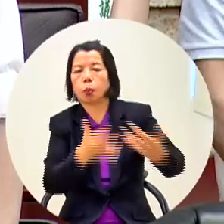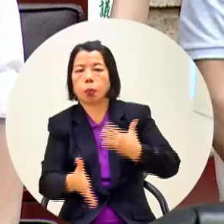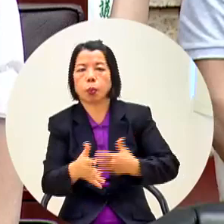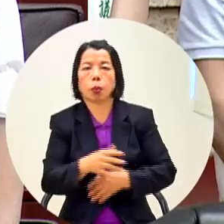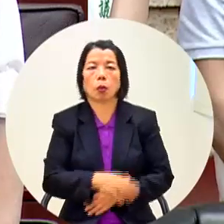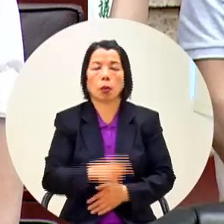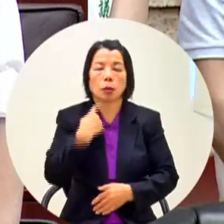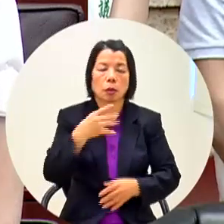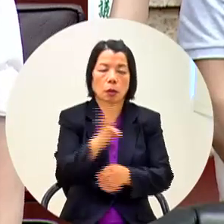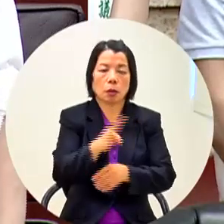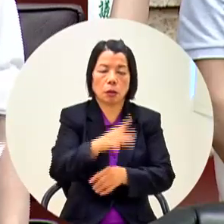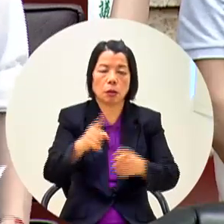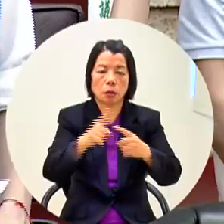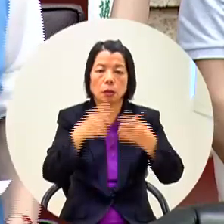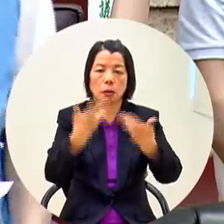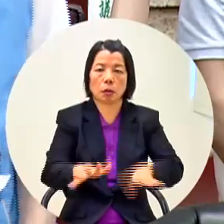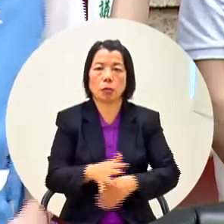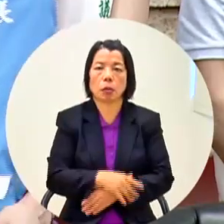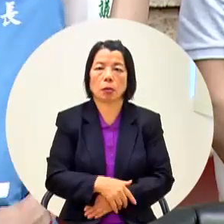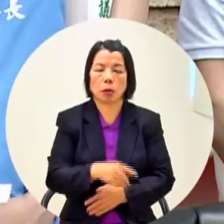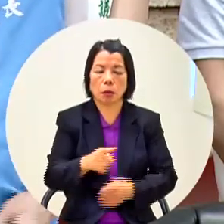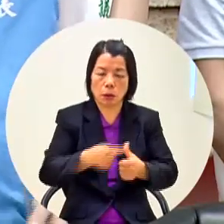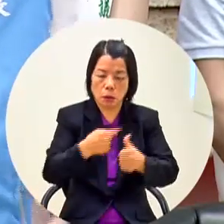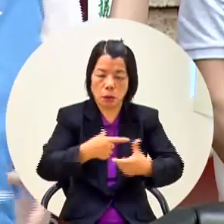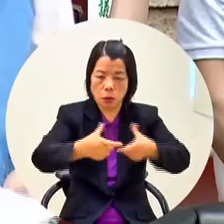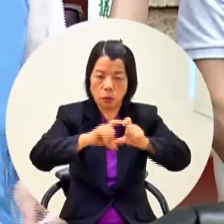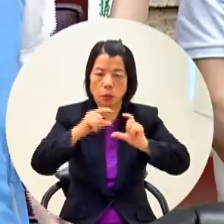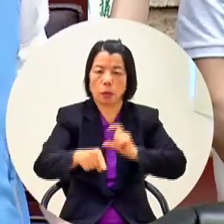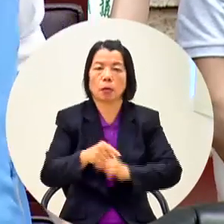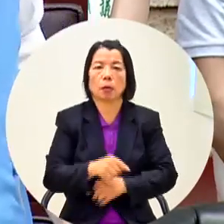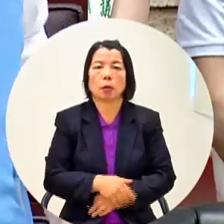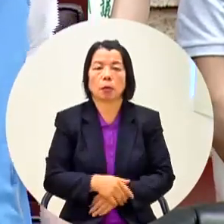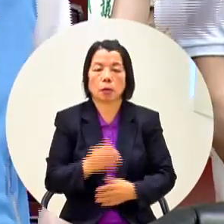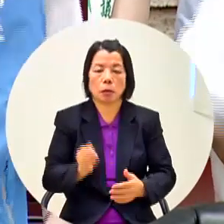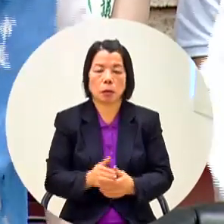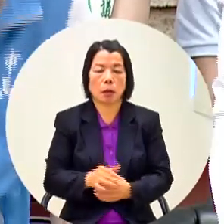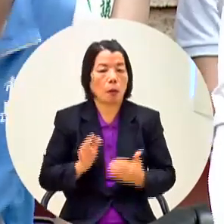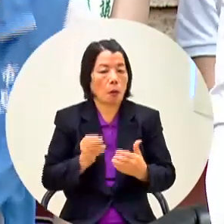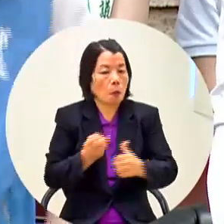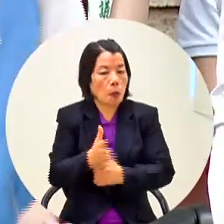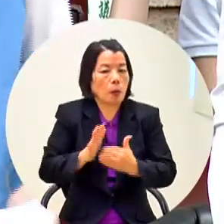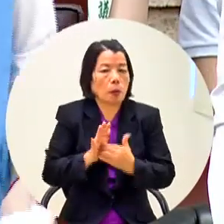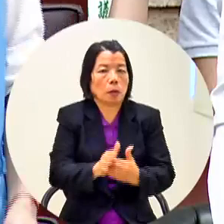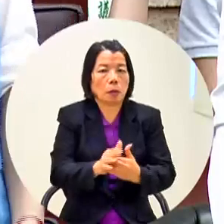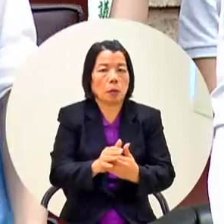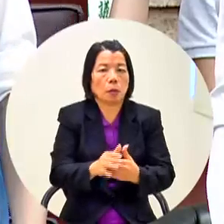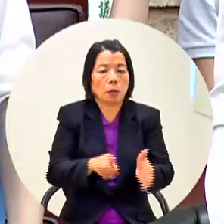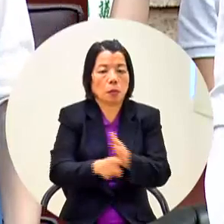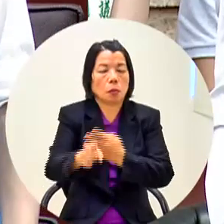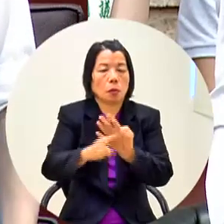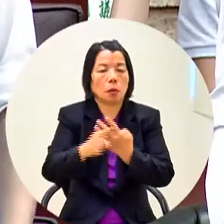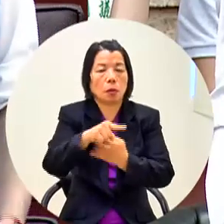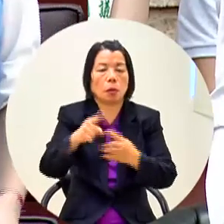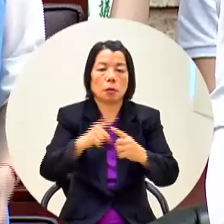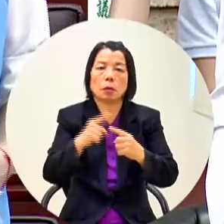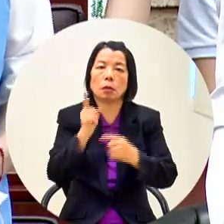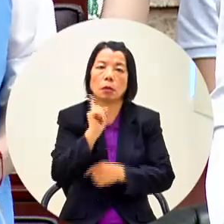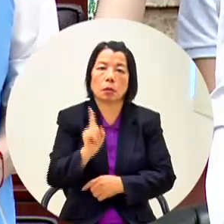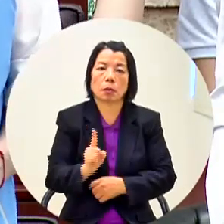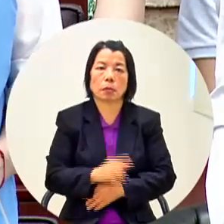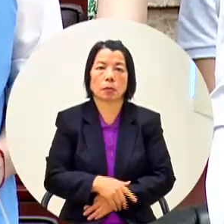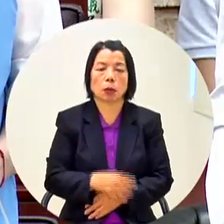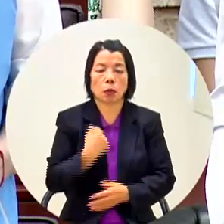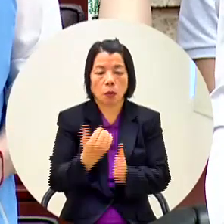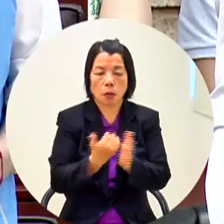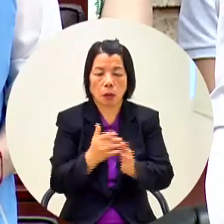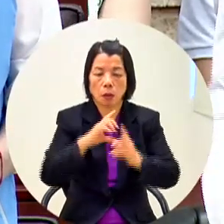有4000多位。 你先回答我，你到底知道现在所谓的防疫专业相关人士有哪些啦？ 另外一点，我刚才这